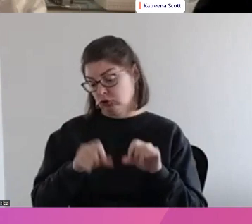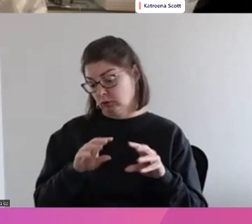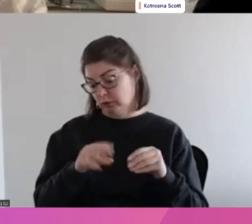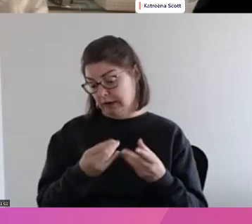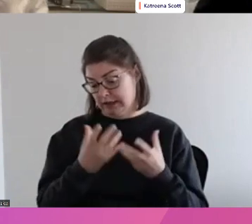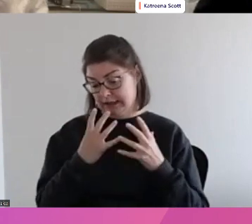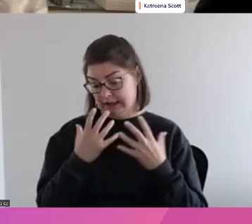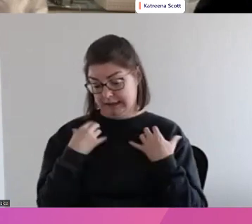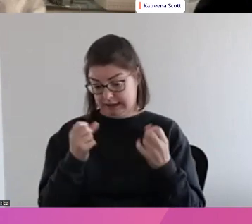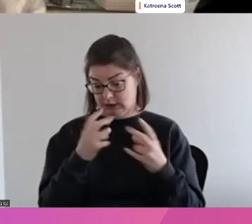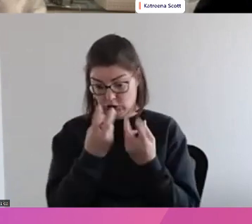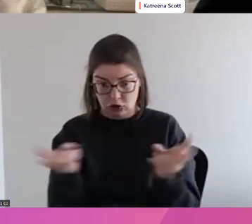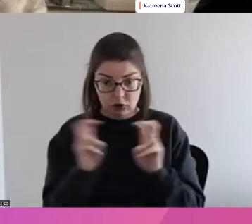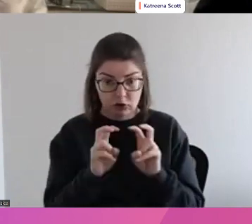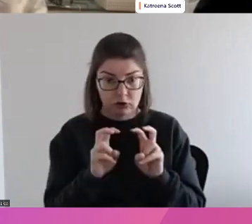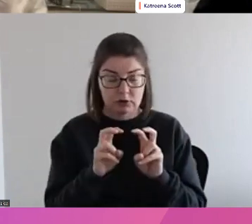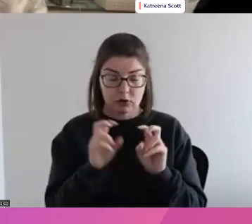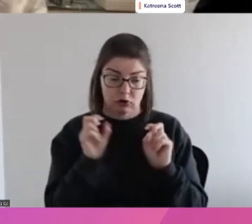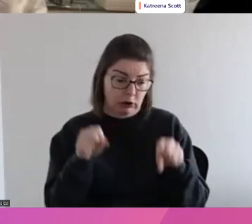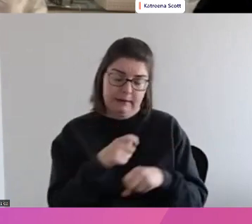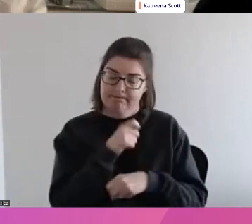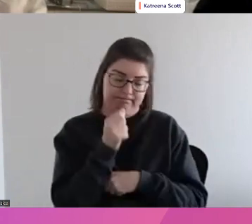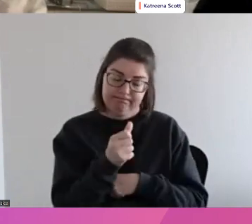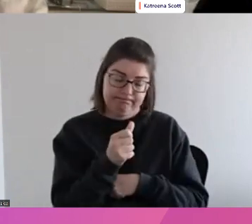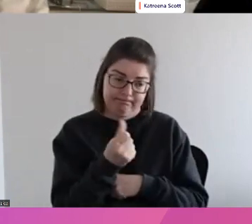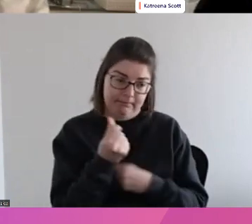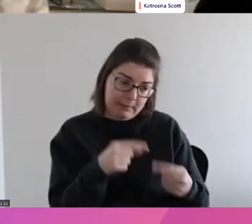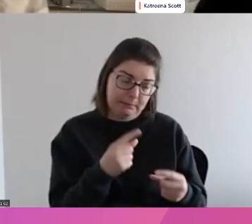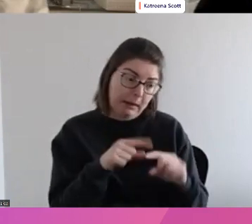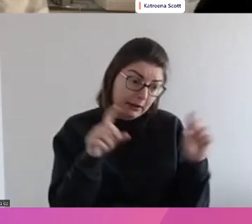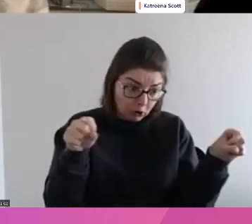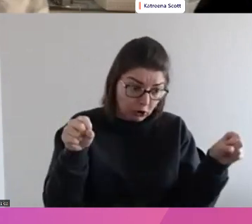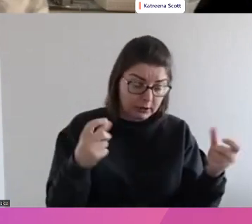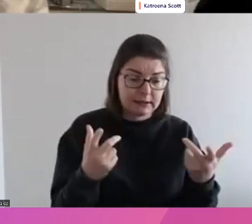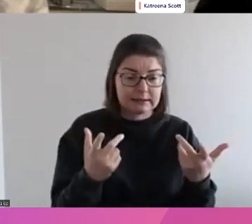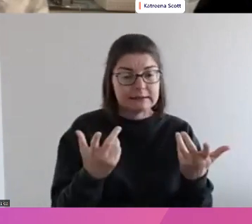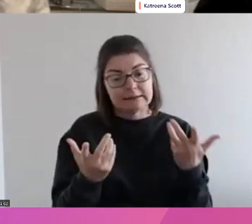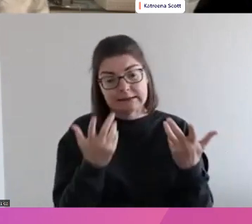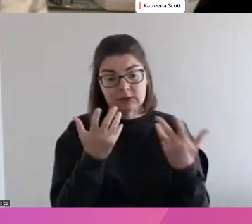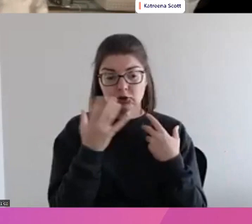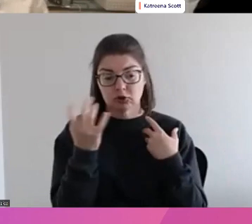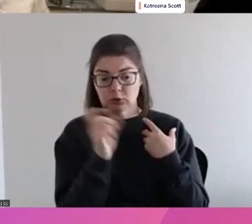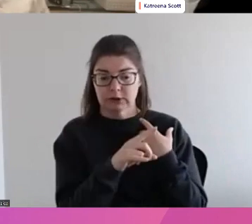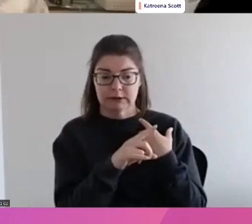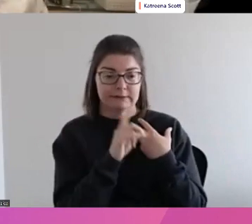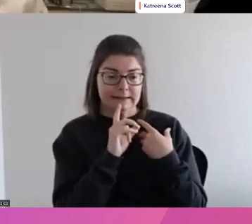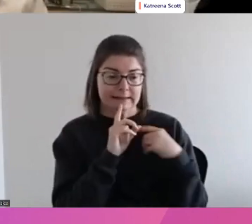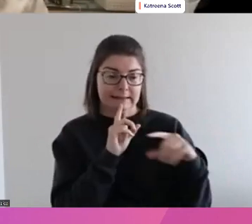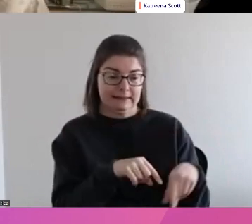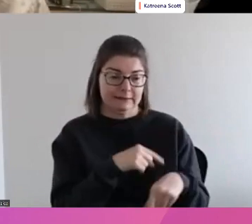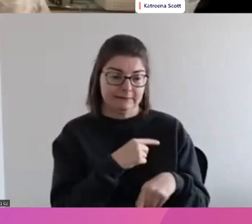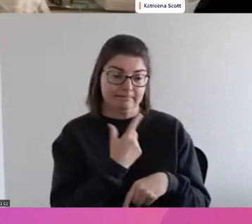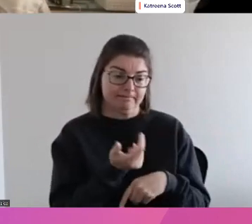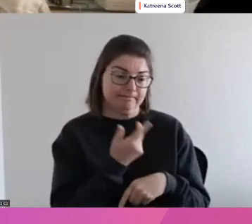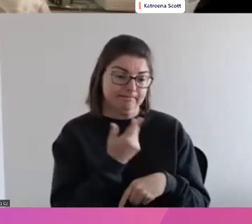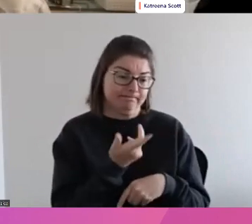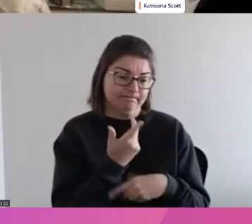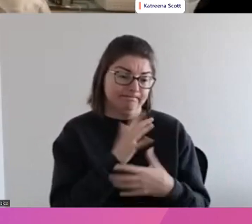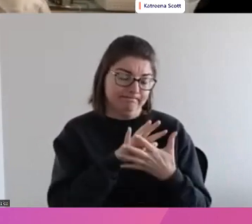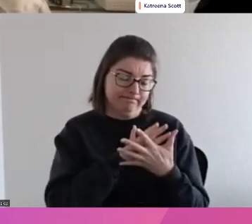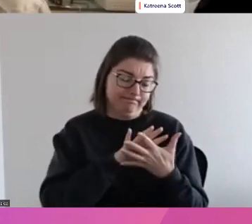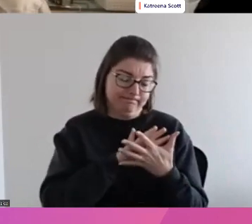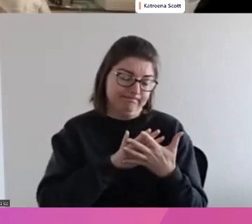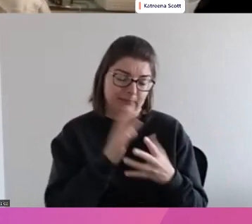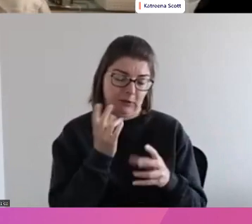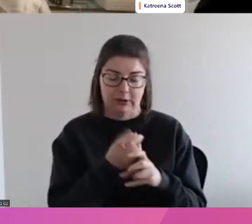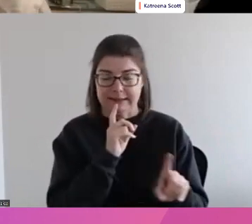que le refuge aurait pu offrir des cercles de guérison pour les femmes autochtones, mais c'est donc une